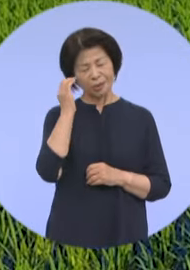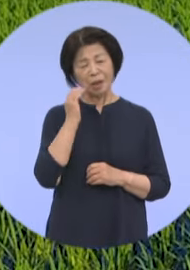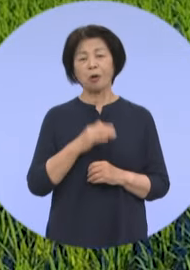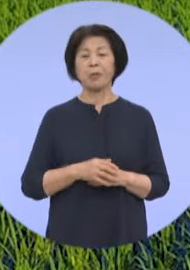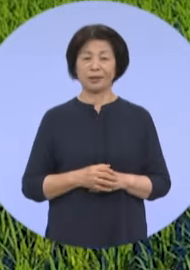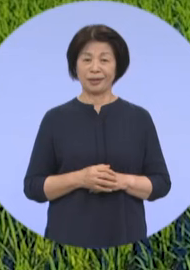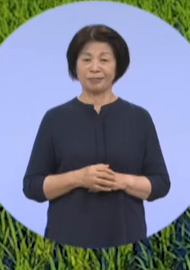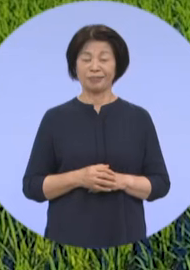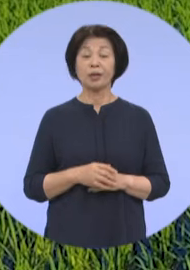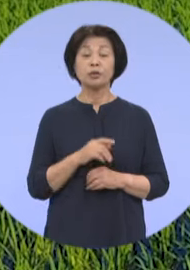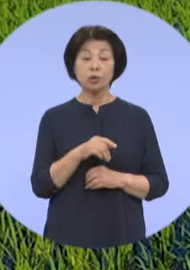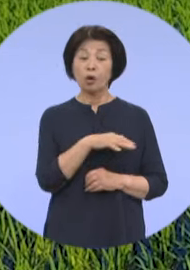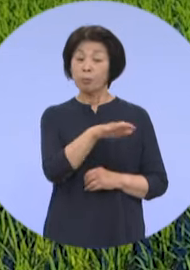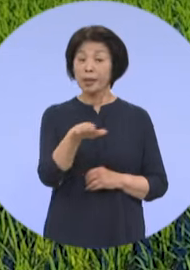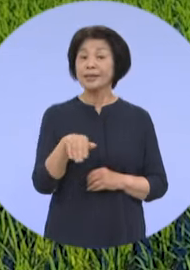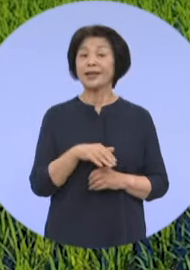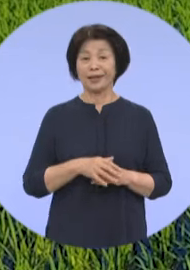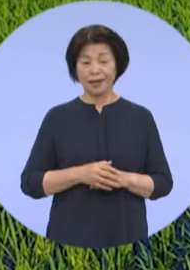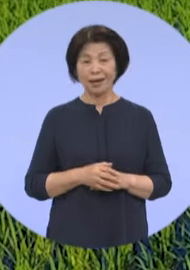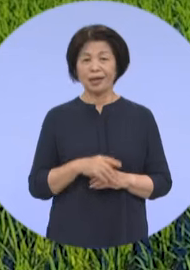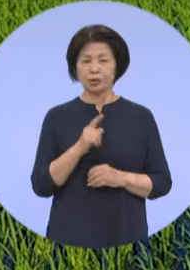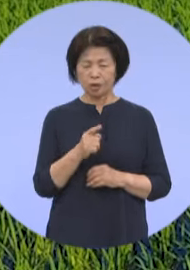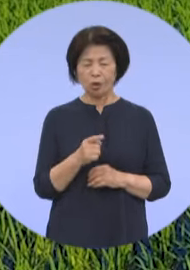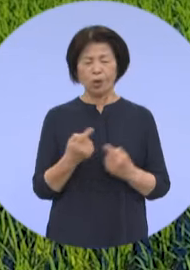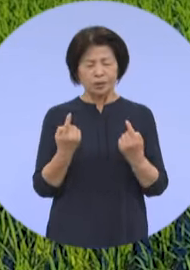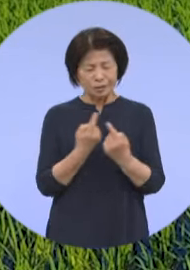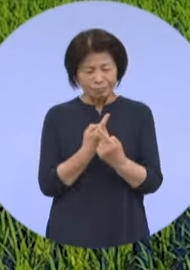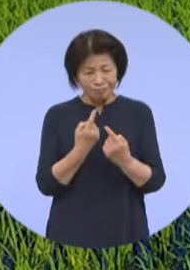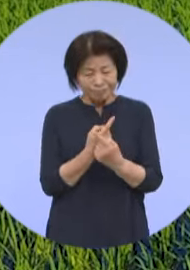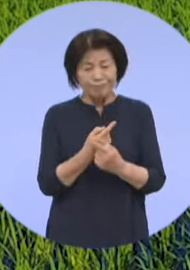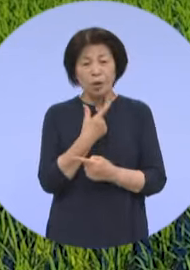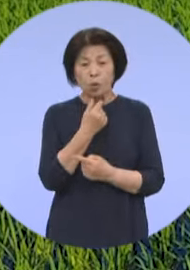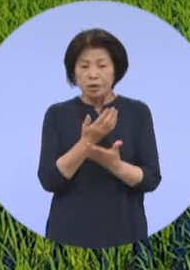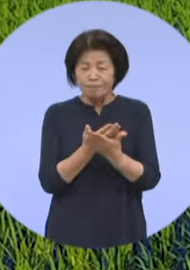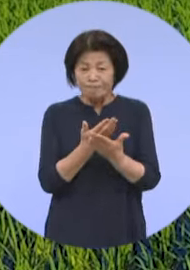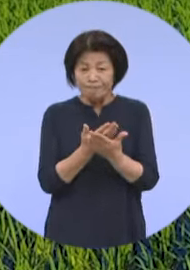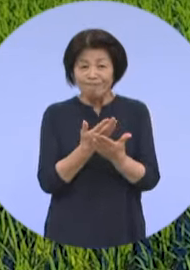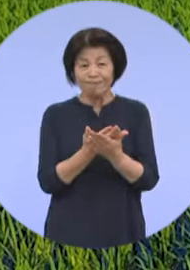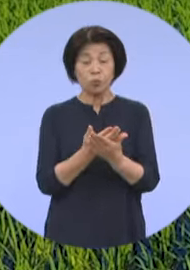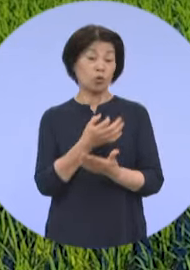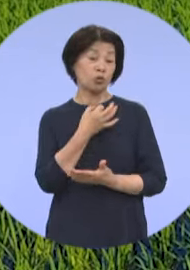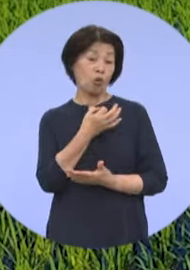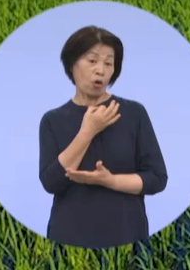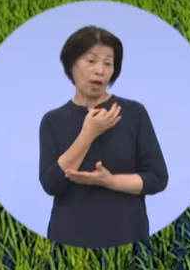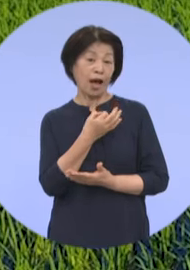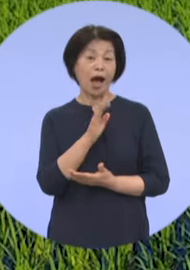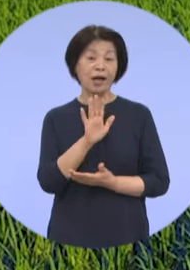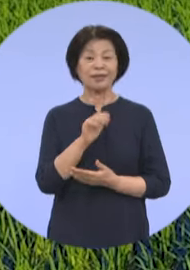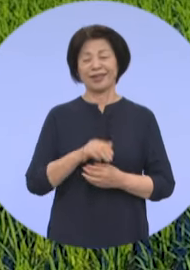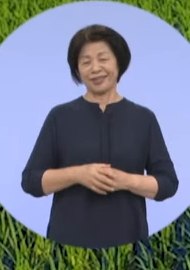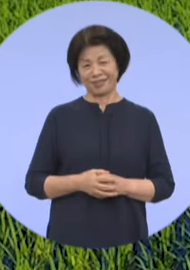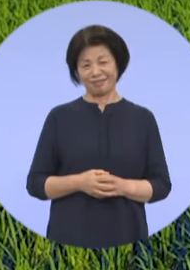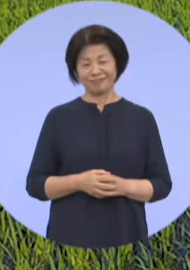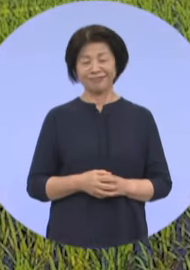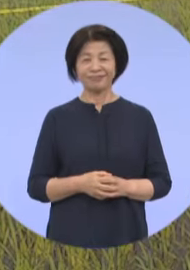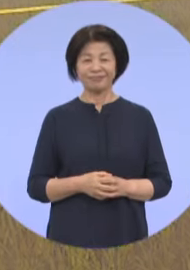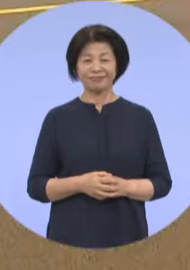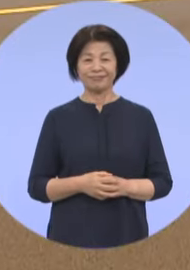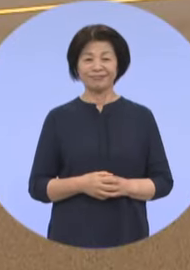なことをですねぜひ改善をしていただきたいということでお願いをしてきたところです。